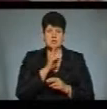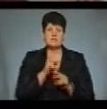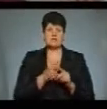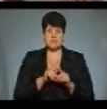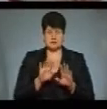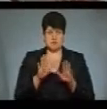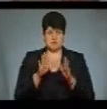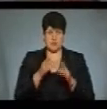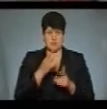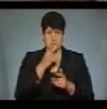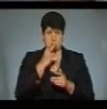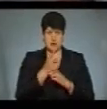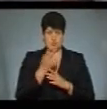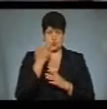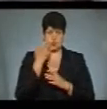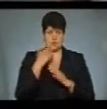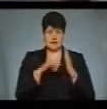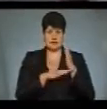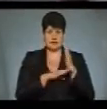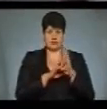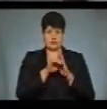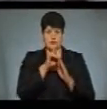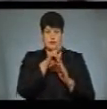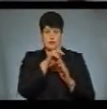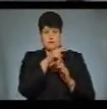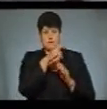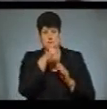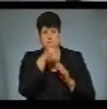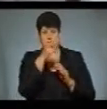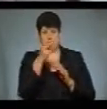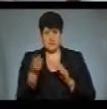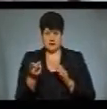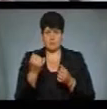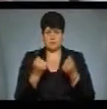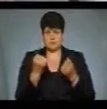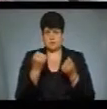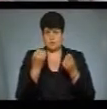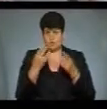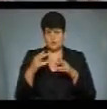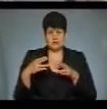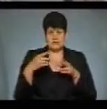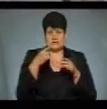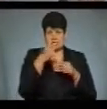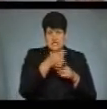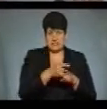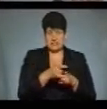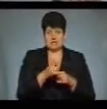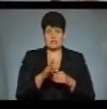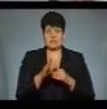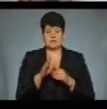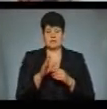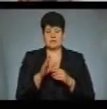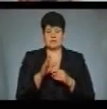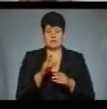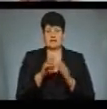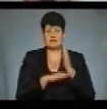просто побачила, коли дерево почало падати, тобто машина заїхала і дерево просто впало. Там йшла жінка, напевно, з дочкою.